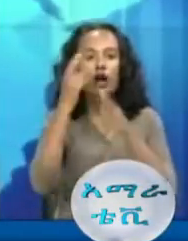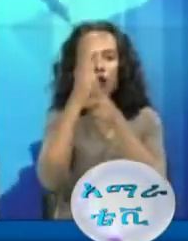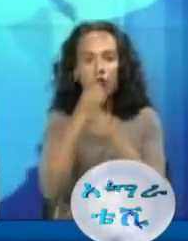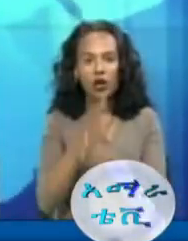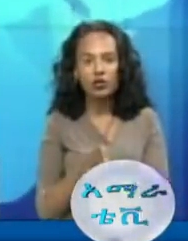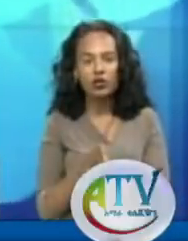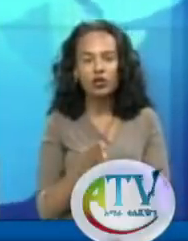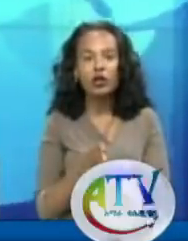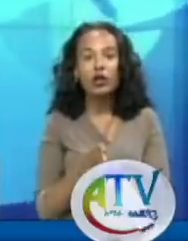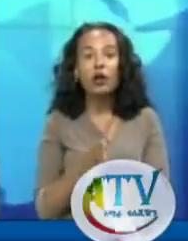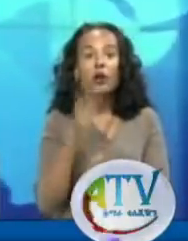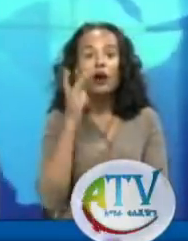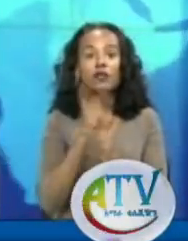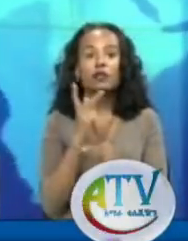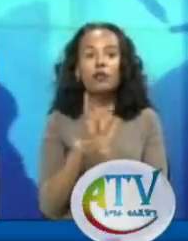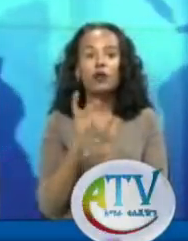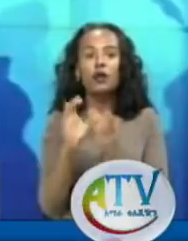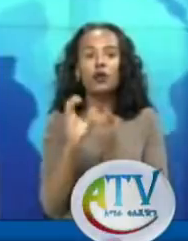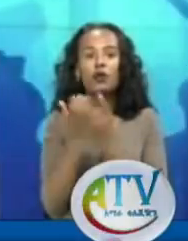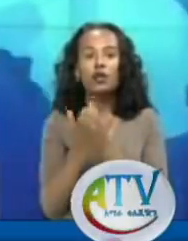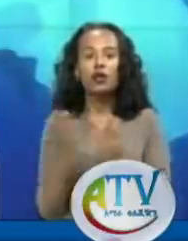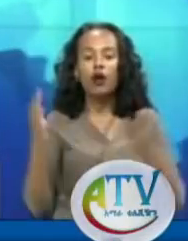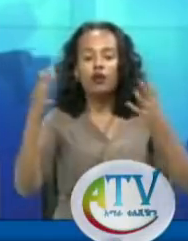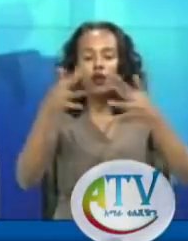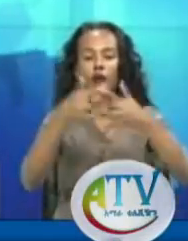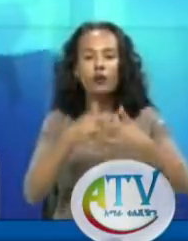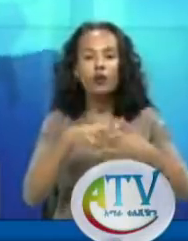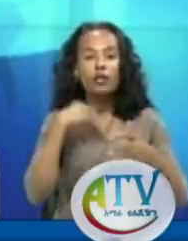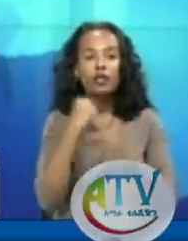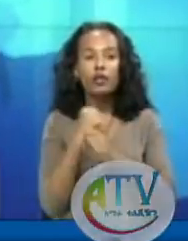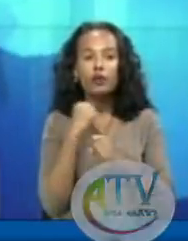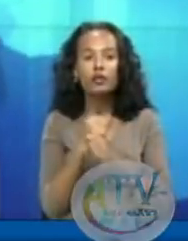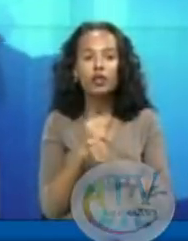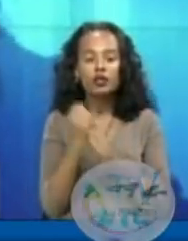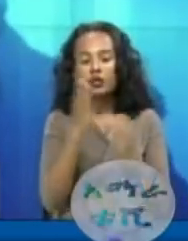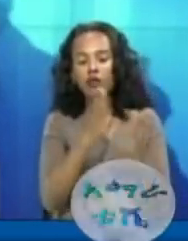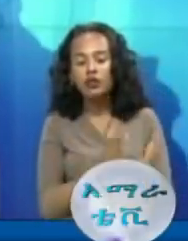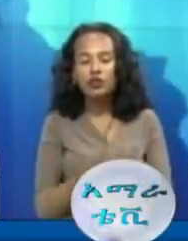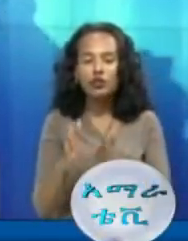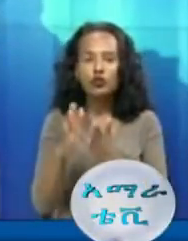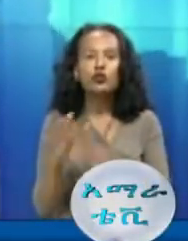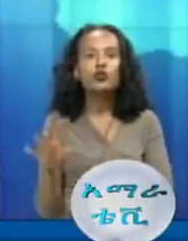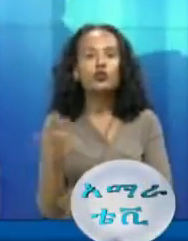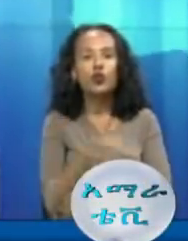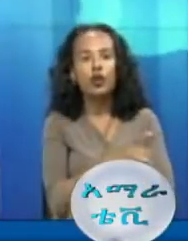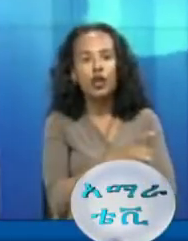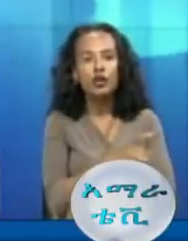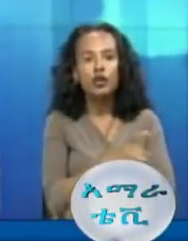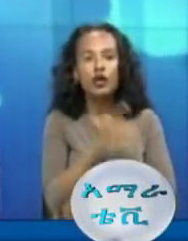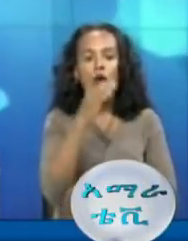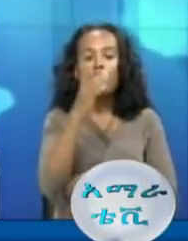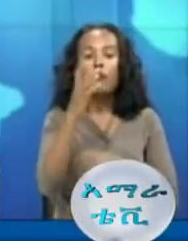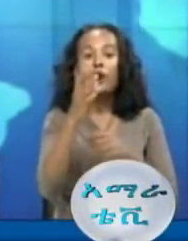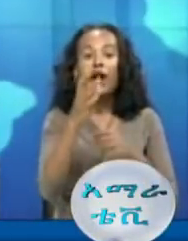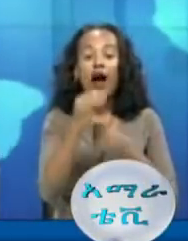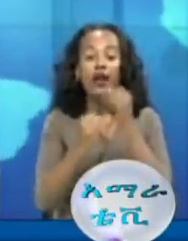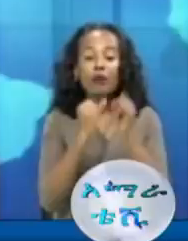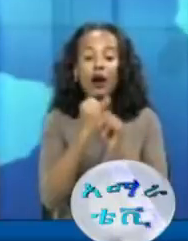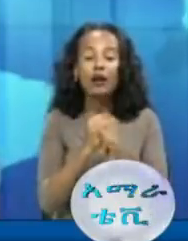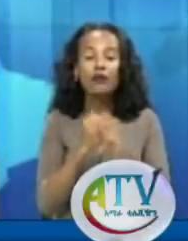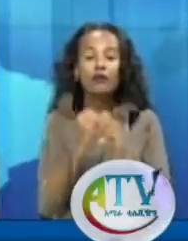ክብራችንን ባስጠበቀ መልኩ ተባብረን ለመስራት ዝግጁ ሆነናል። በዓለም አቀፍ